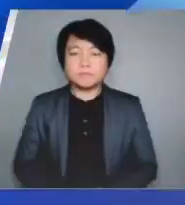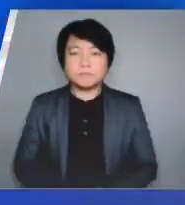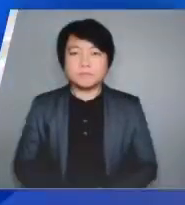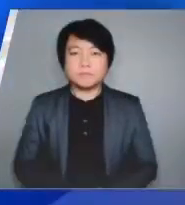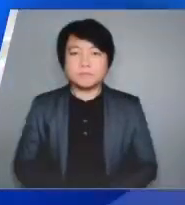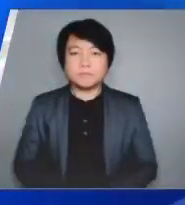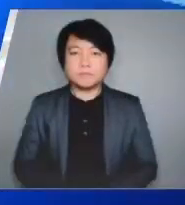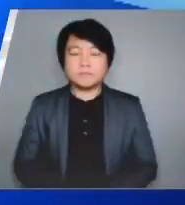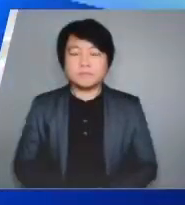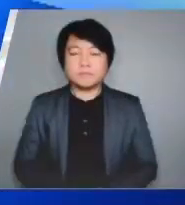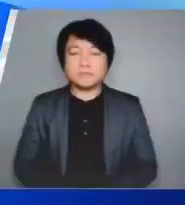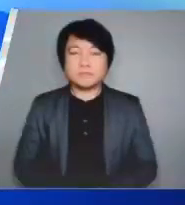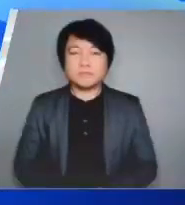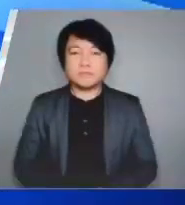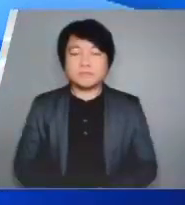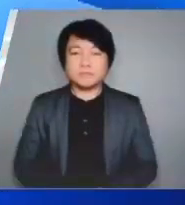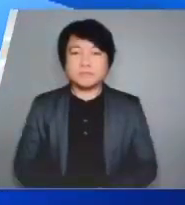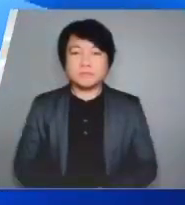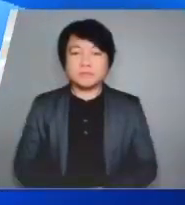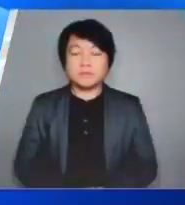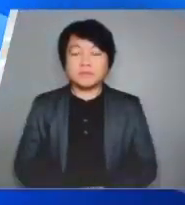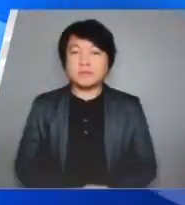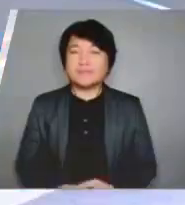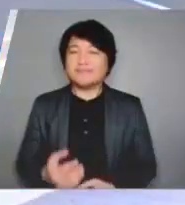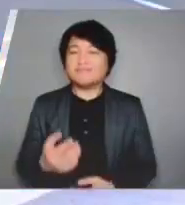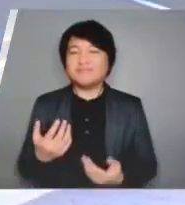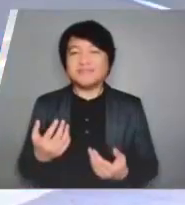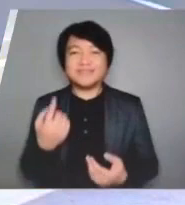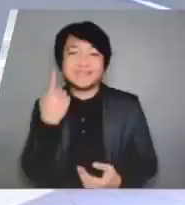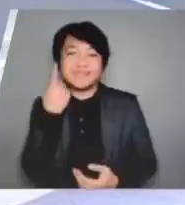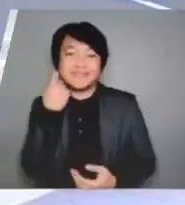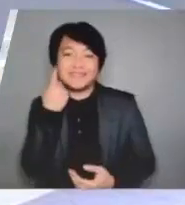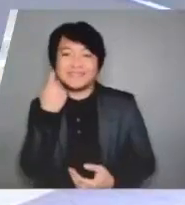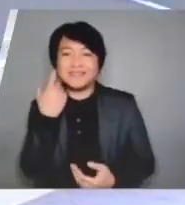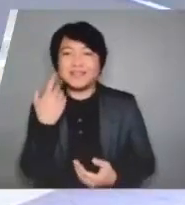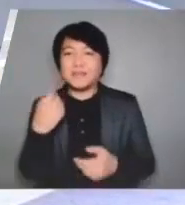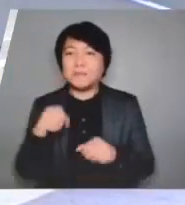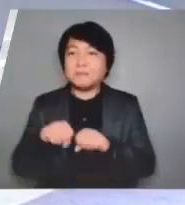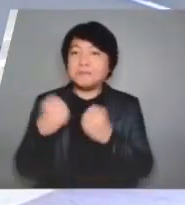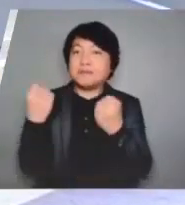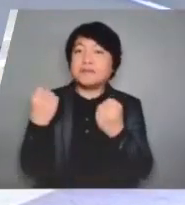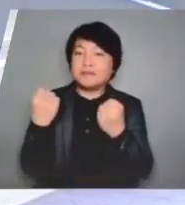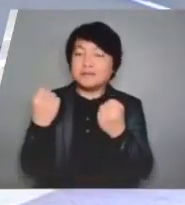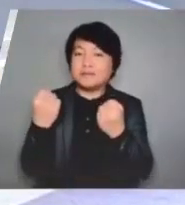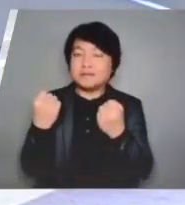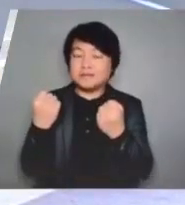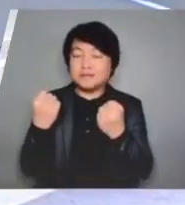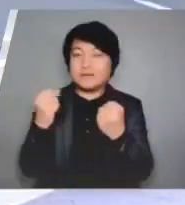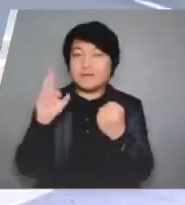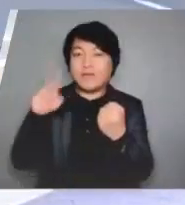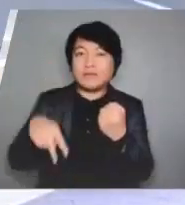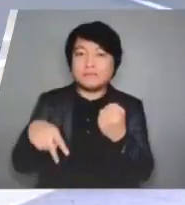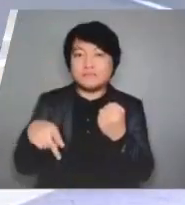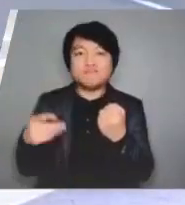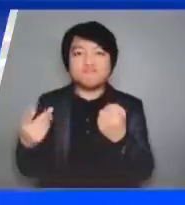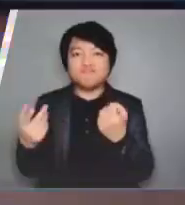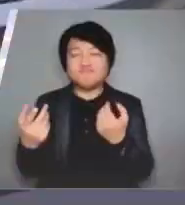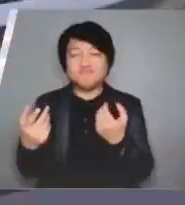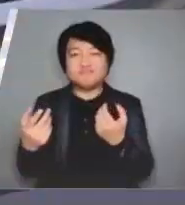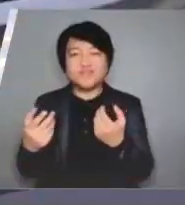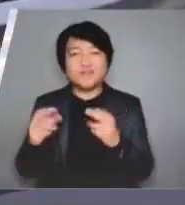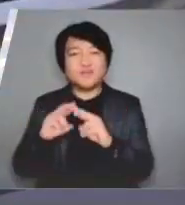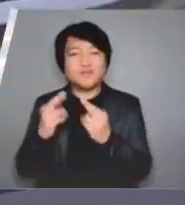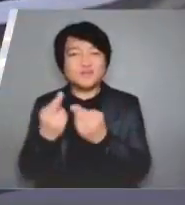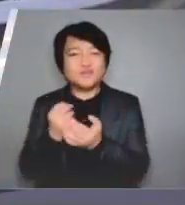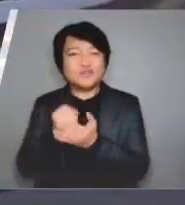malinaw tungkol sa kanyang recent breakup ang Widow's War lead star na si Bea Alonso. Naglabas din siya ng mga